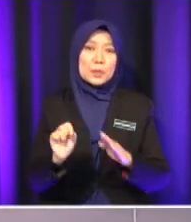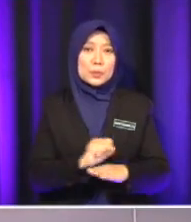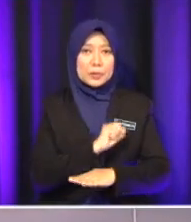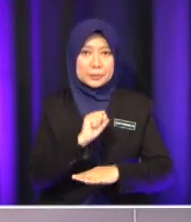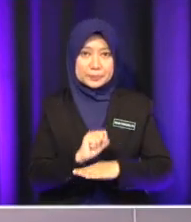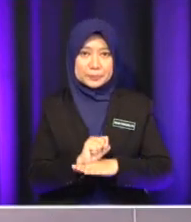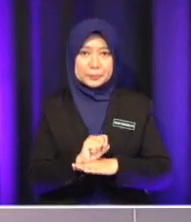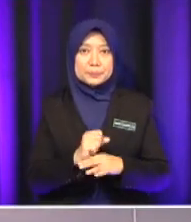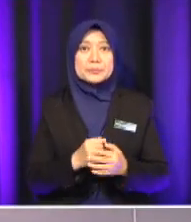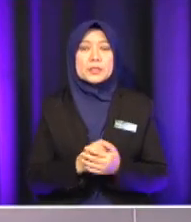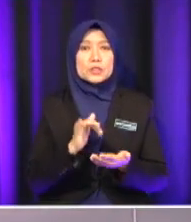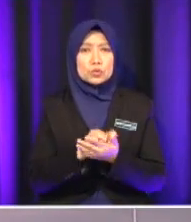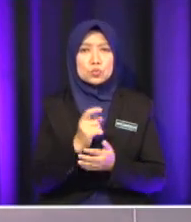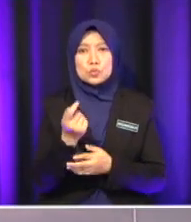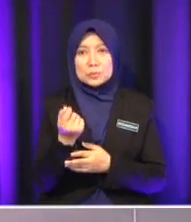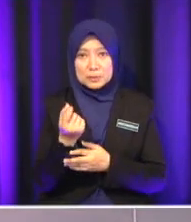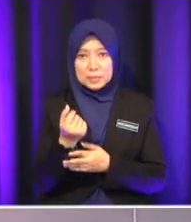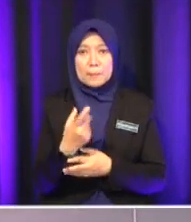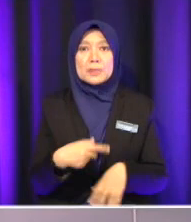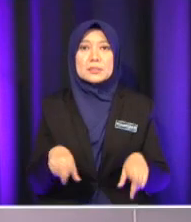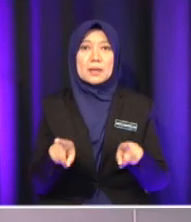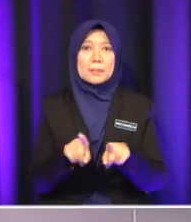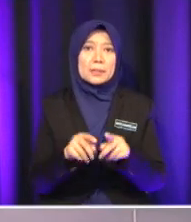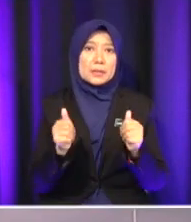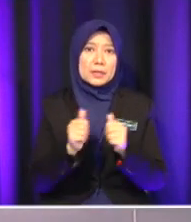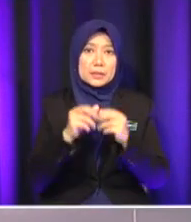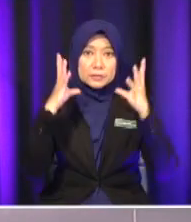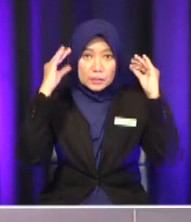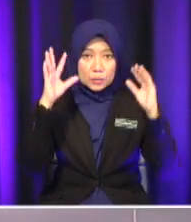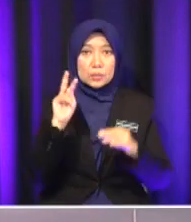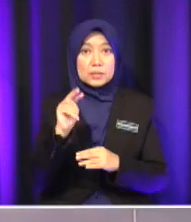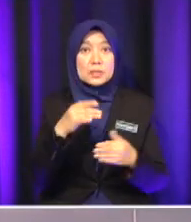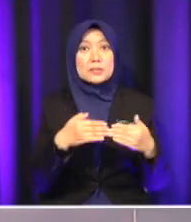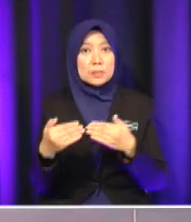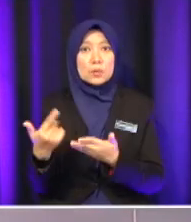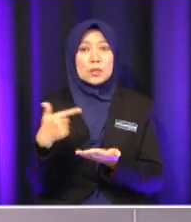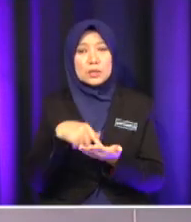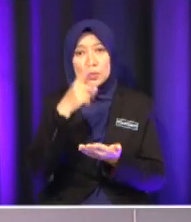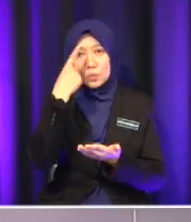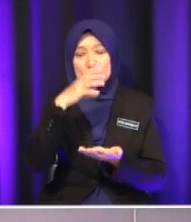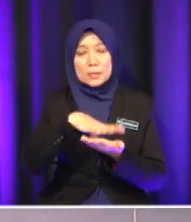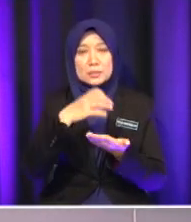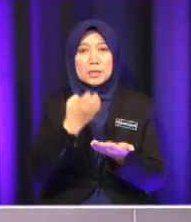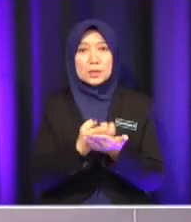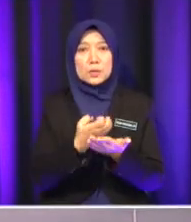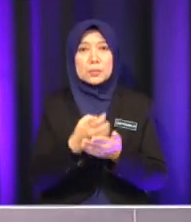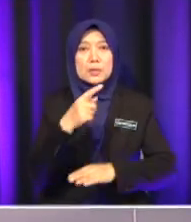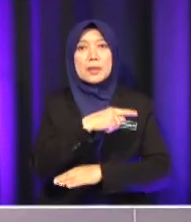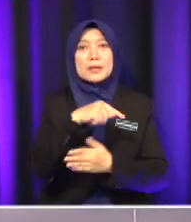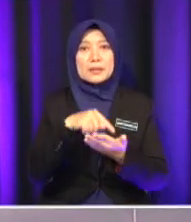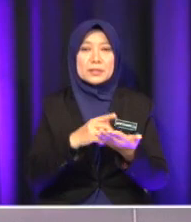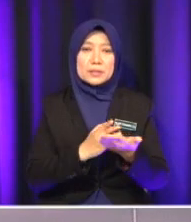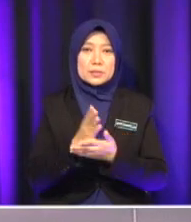itu sedikit bersama dengan saya dan juga tersambung untuk mengatur perjalanan ekonomi kita pada hari ini